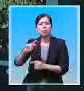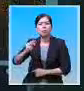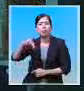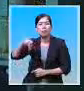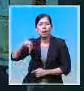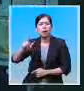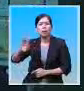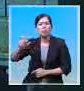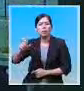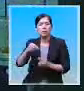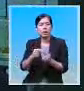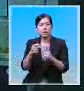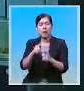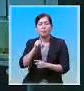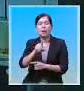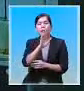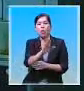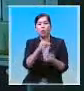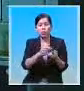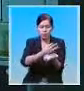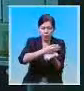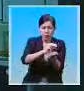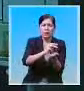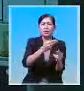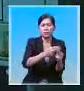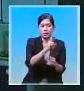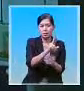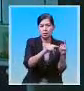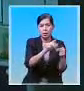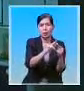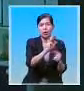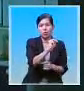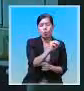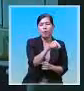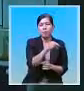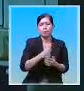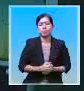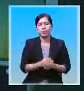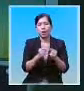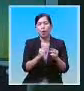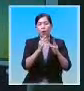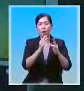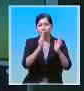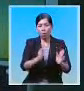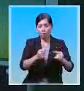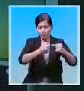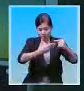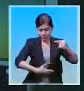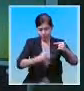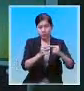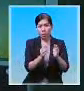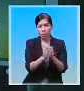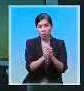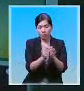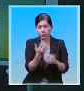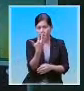ะคะแล้วก็เท่าที่ดิฉันไปดูรายชื่อของคณะกรรมการที่ตั้งขึ้นมาสอบเรื่องนี้เนี่ย มีทั้งหมด5คนด้วยกันหนึ่งใน5คือคนแร